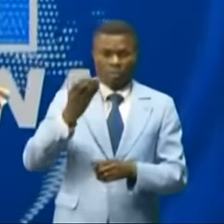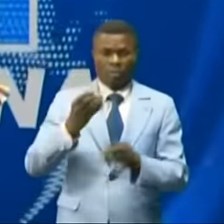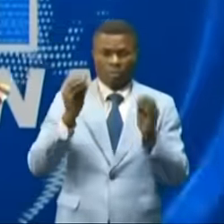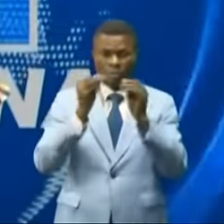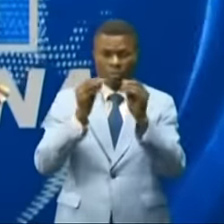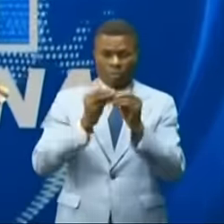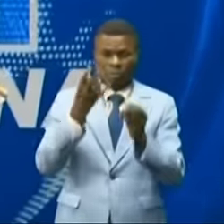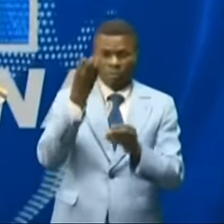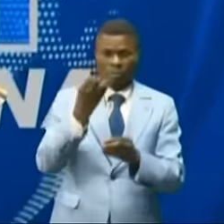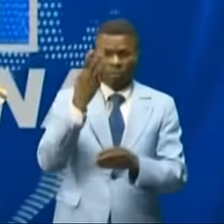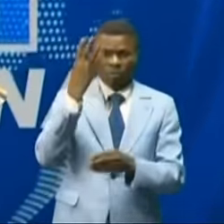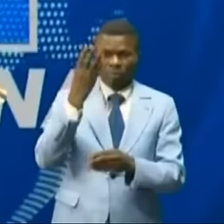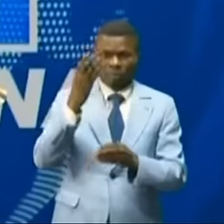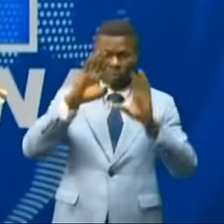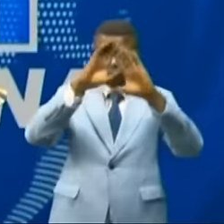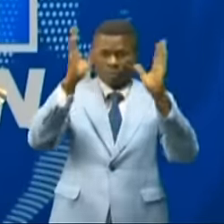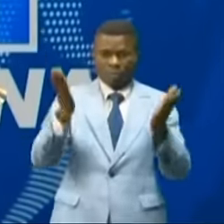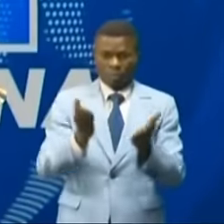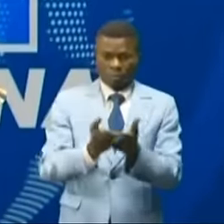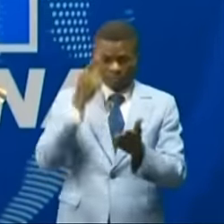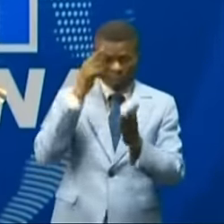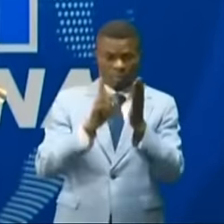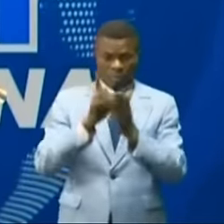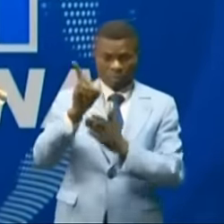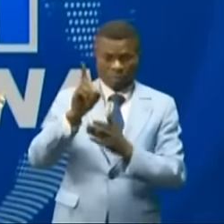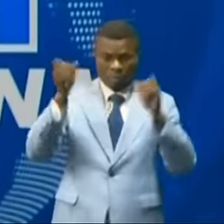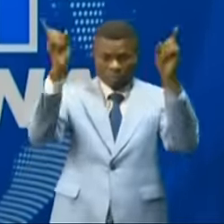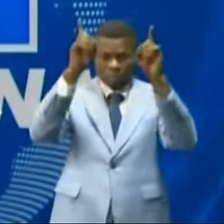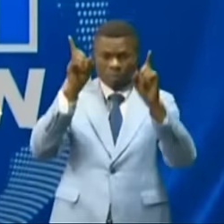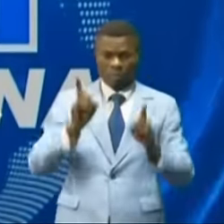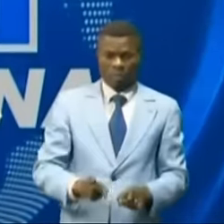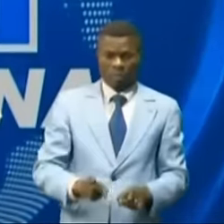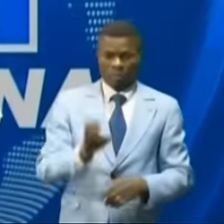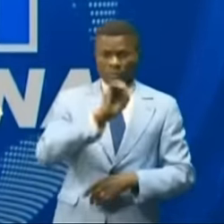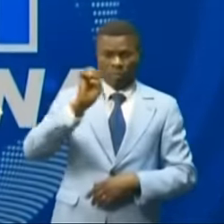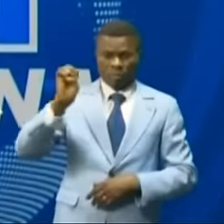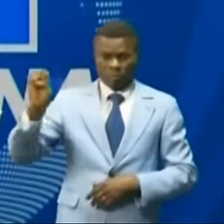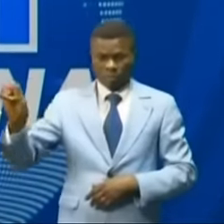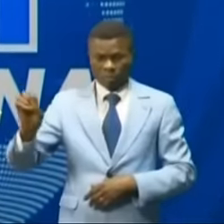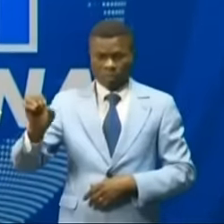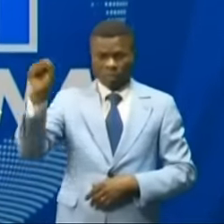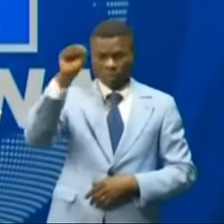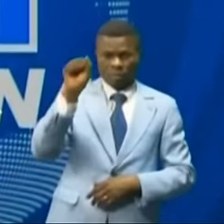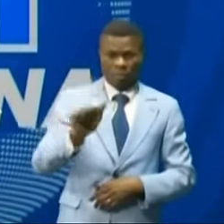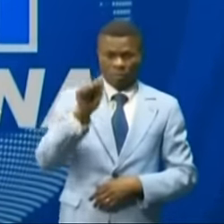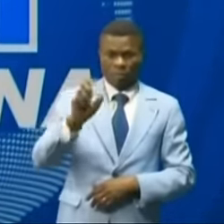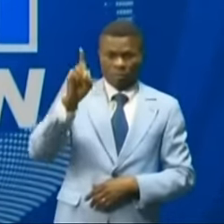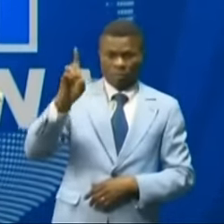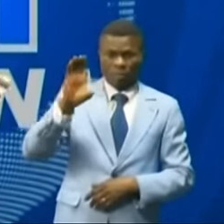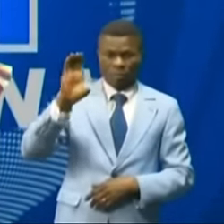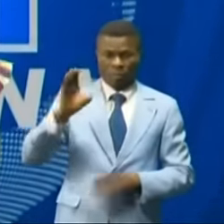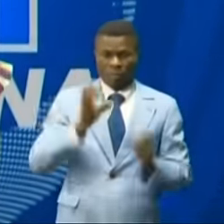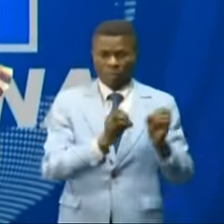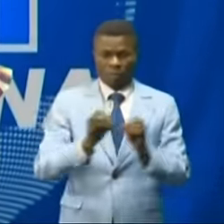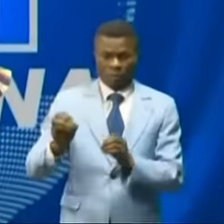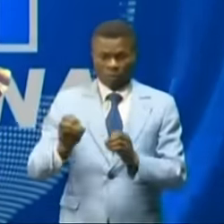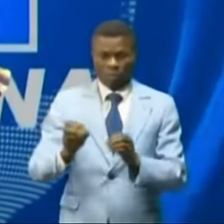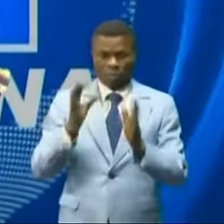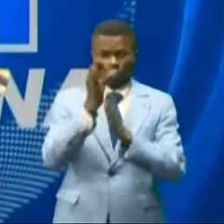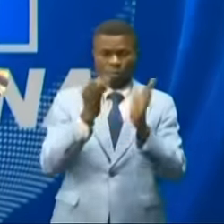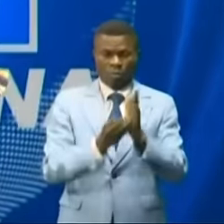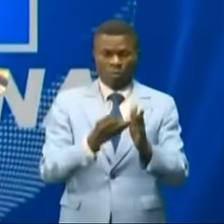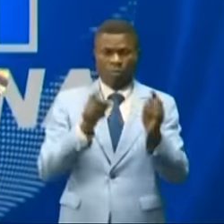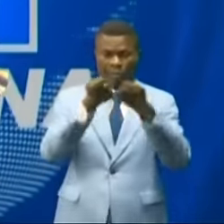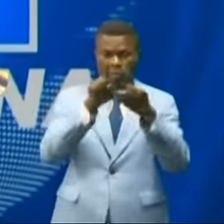ordinaire de la communauté pour le développement de l'Afrique australe, SADC, qui se tiendra le 17 et